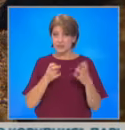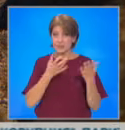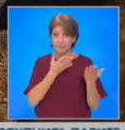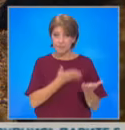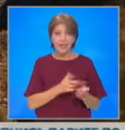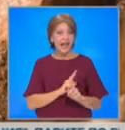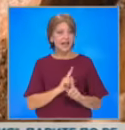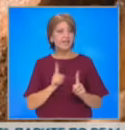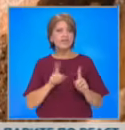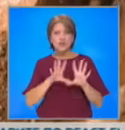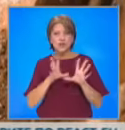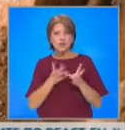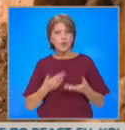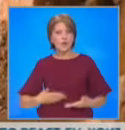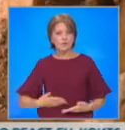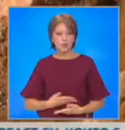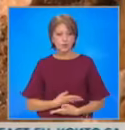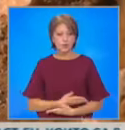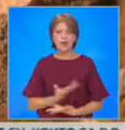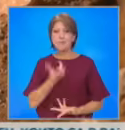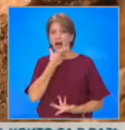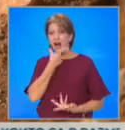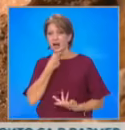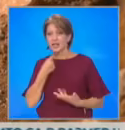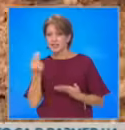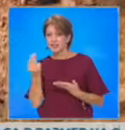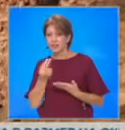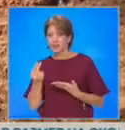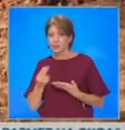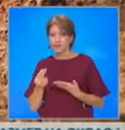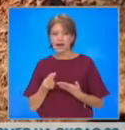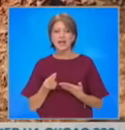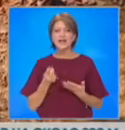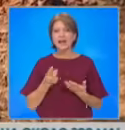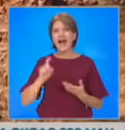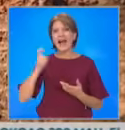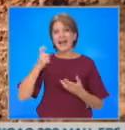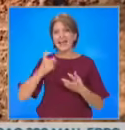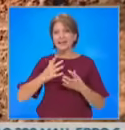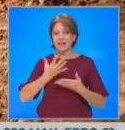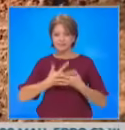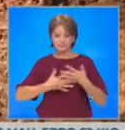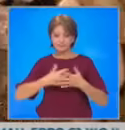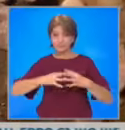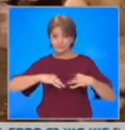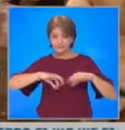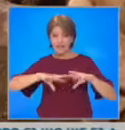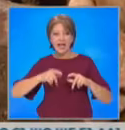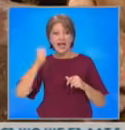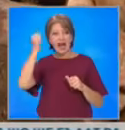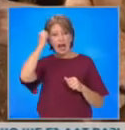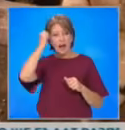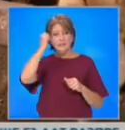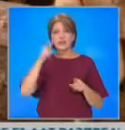има всичко необходимо. Уреди за щампована украса, подготвена за формуване глина, дори и тези кварцови камъчета са част